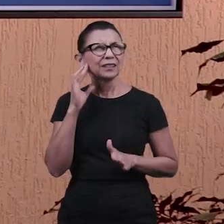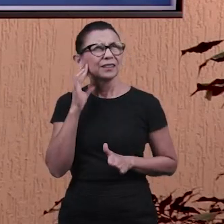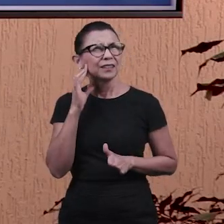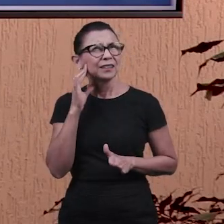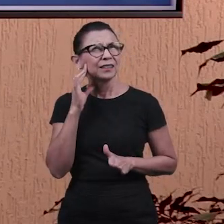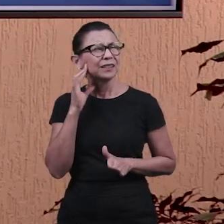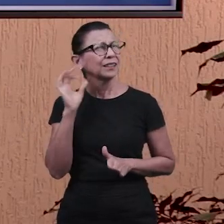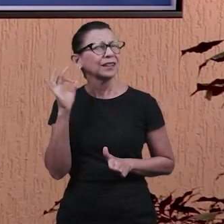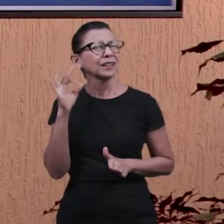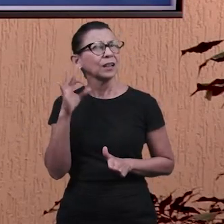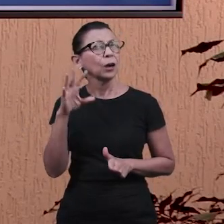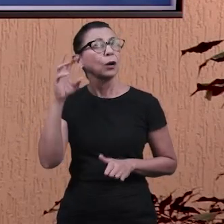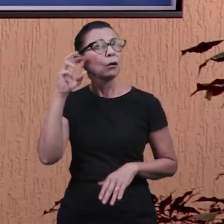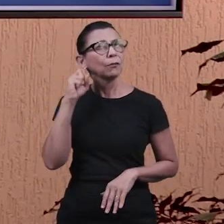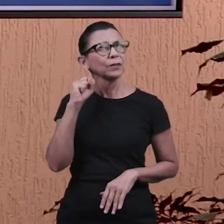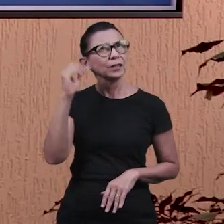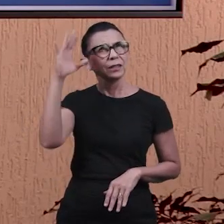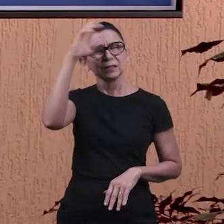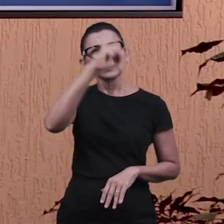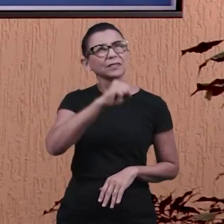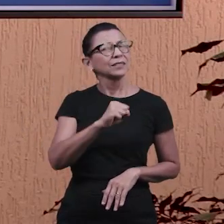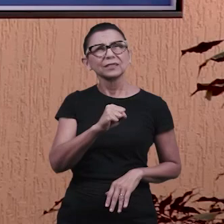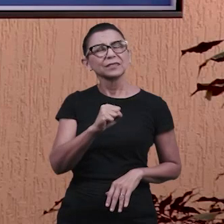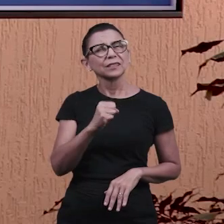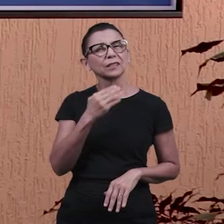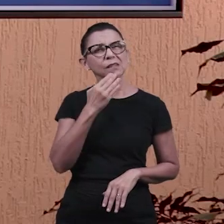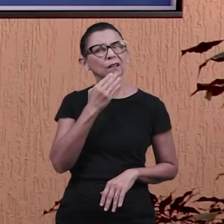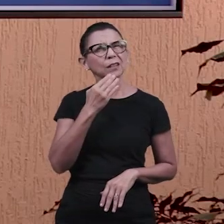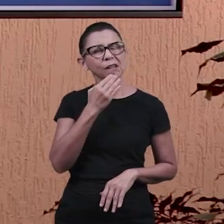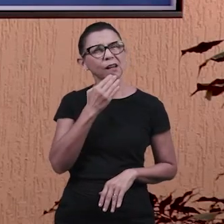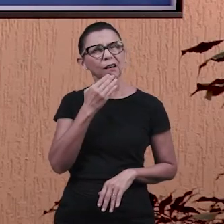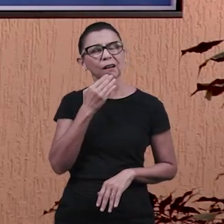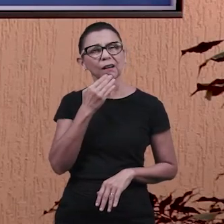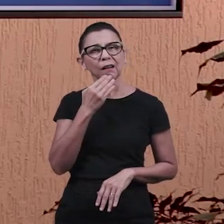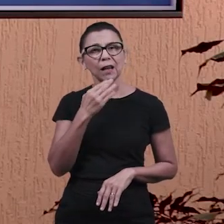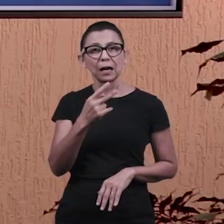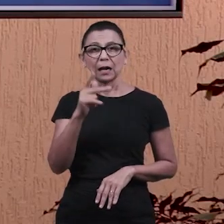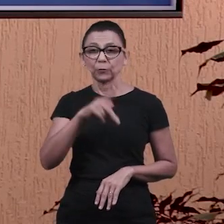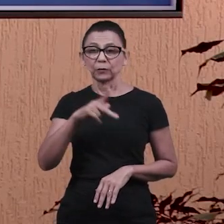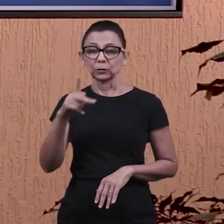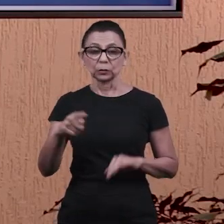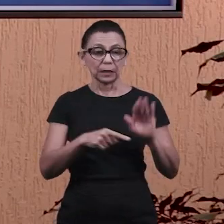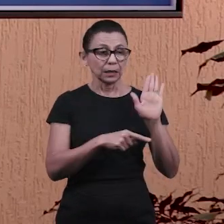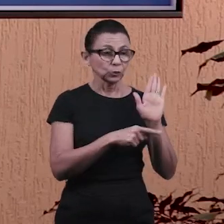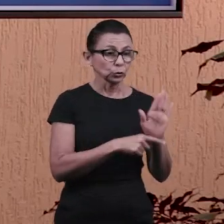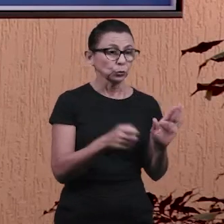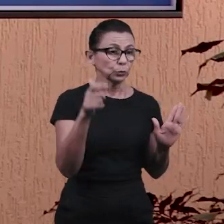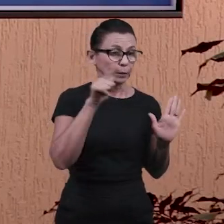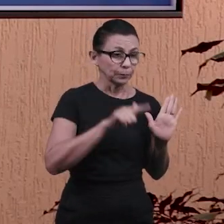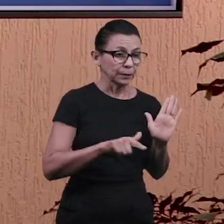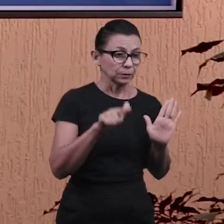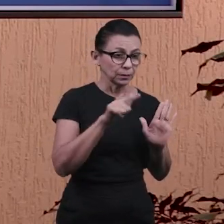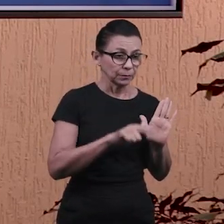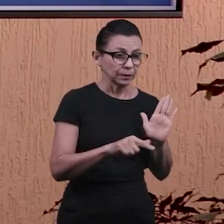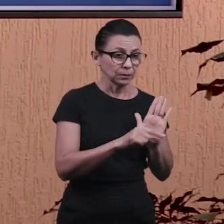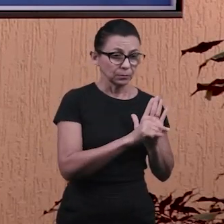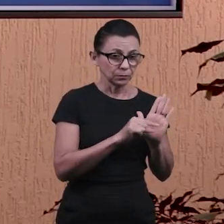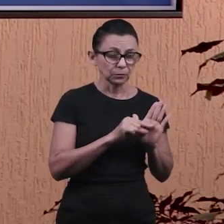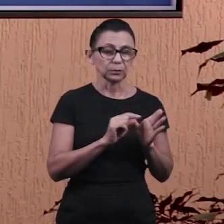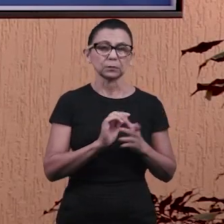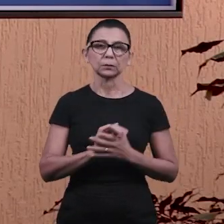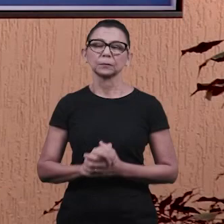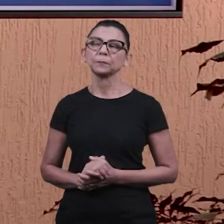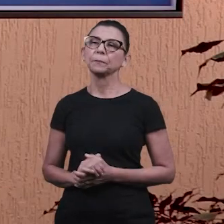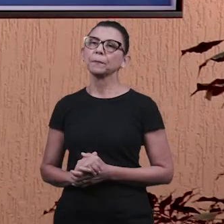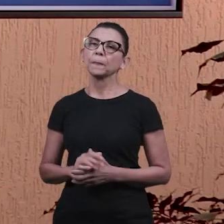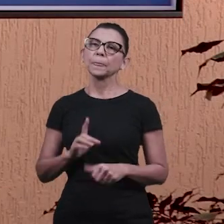que l'enfant il peut avoir des difficultés d'entendre et comprendre. Et après le culte, on sait déjà que cet élève